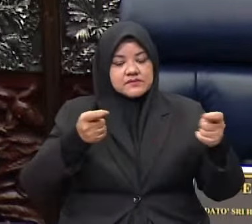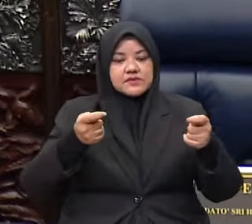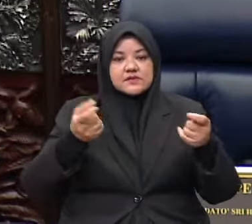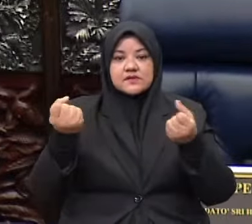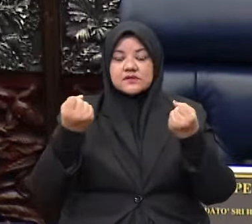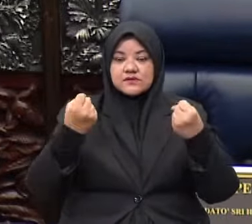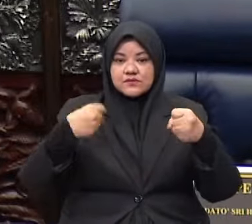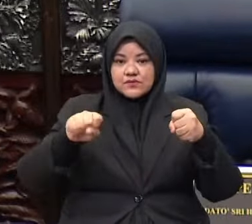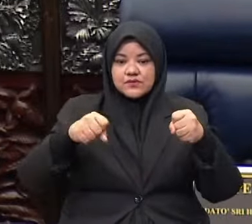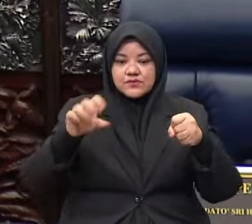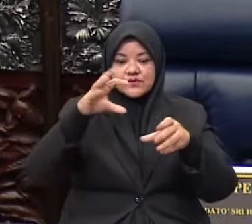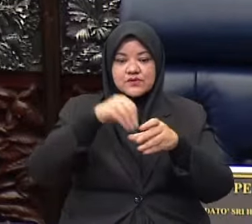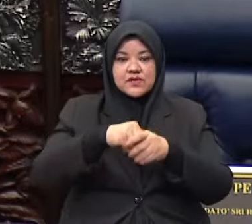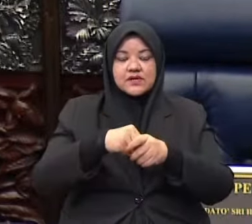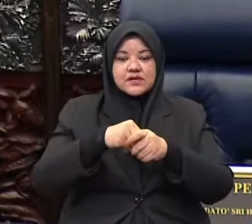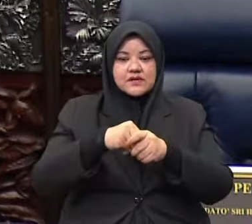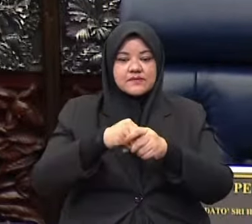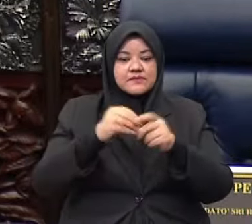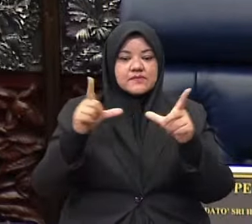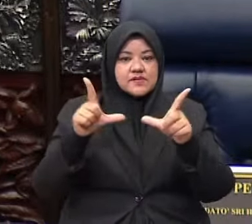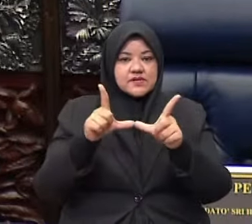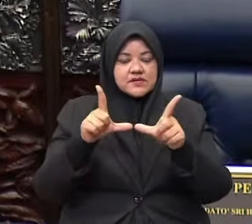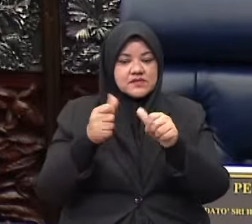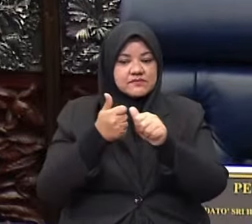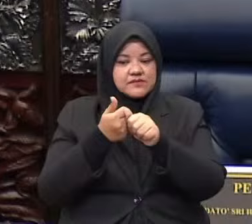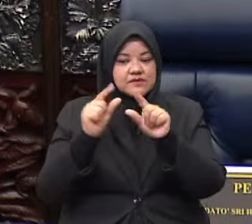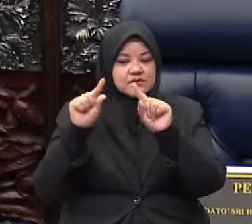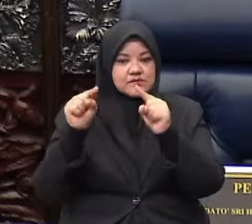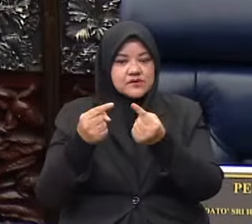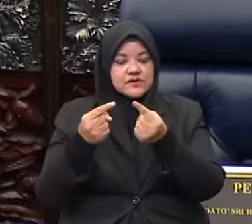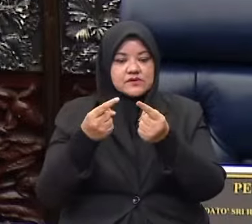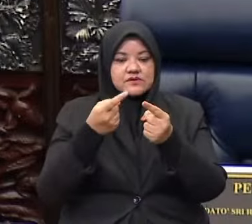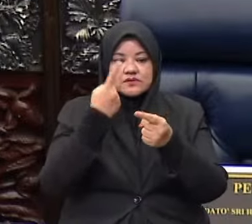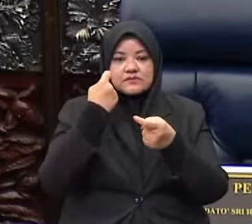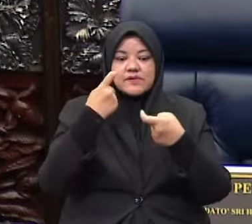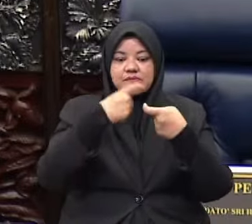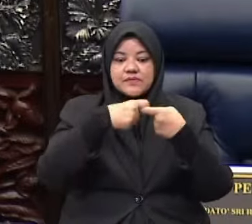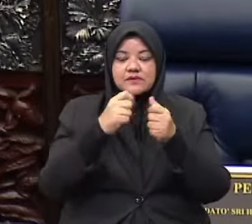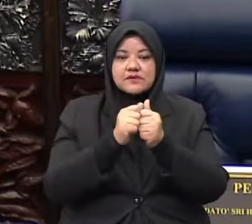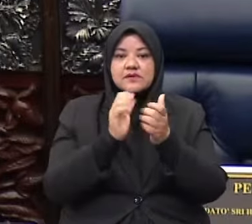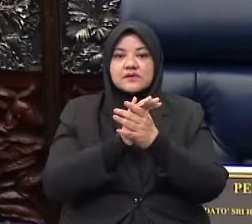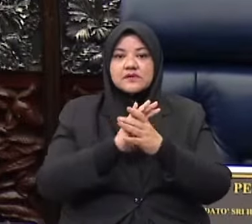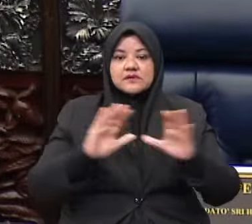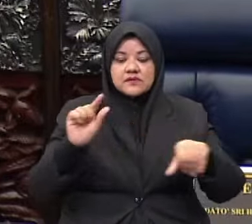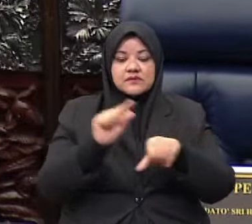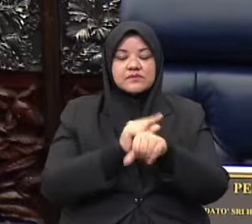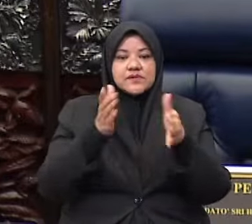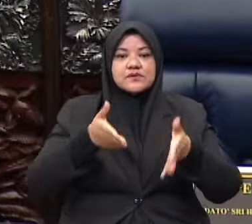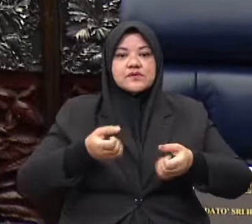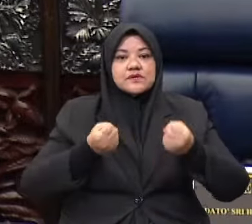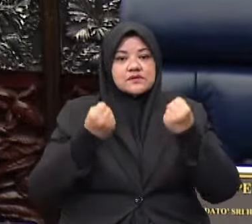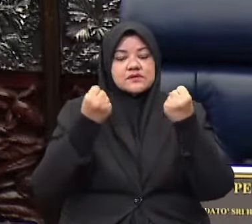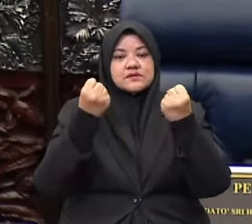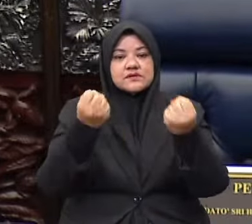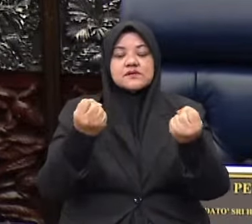kenderaan motor di dalam sesuatu kelas lesen berkaitan demi keselamatan semua pengguna jalan raya secara